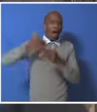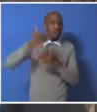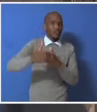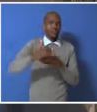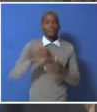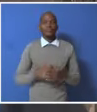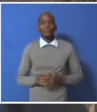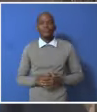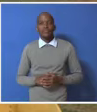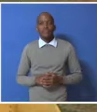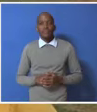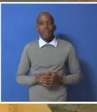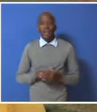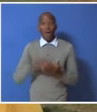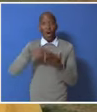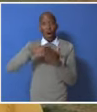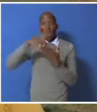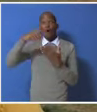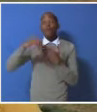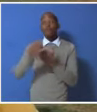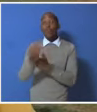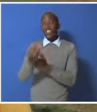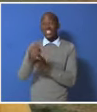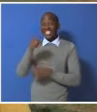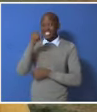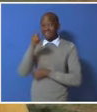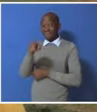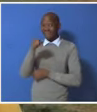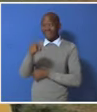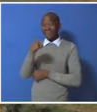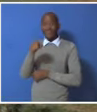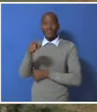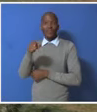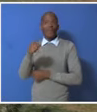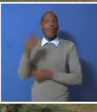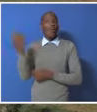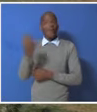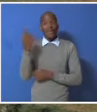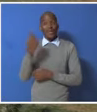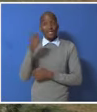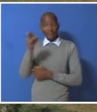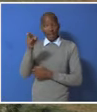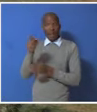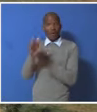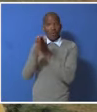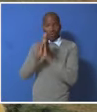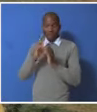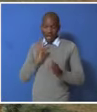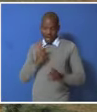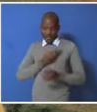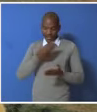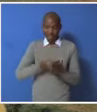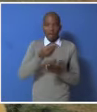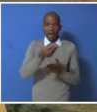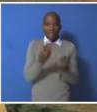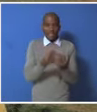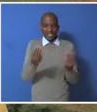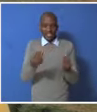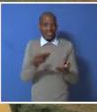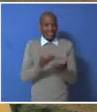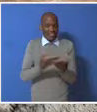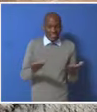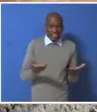morago. Mo projecteng ya teng re kopiwa gore re reka di-materiale le ditsompelo tsotlhe tse